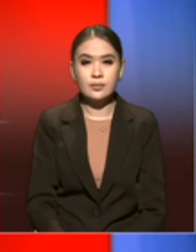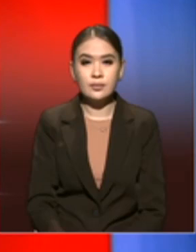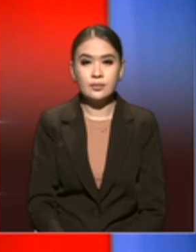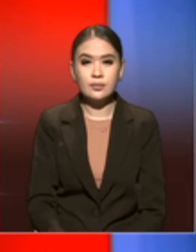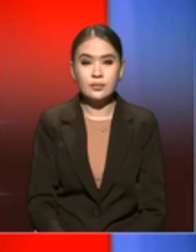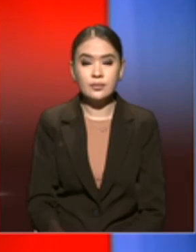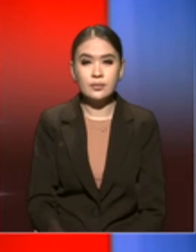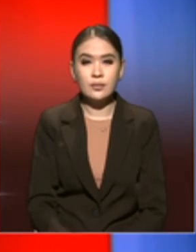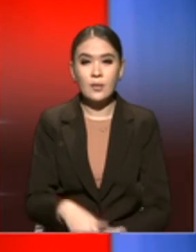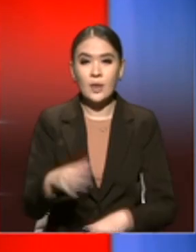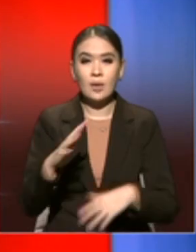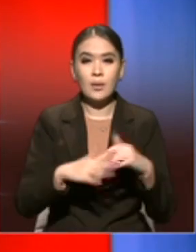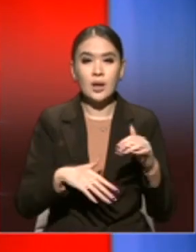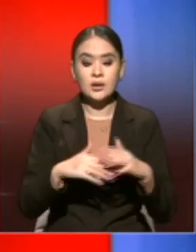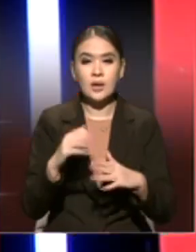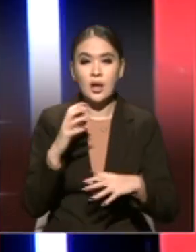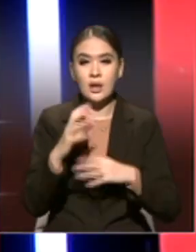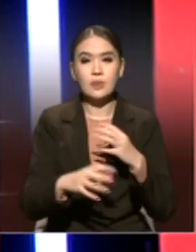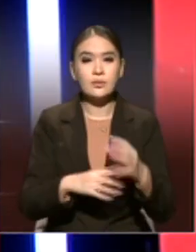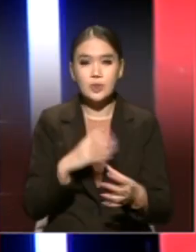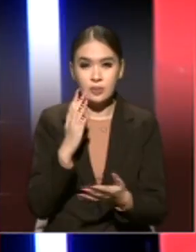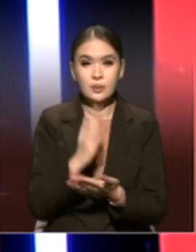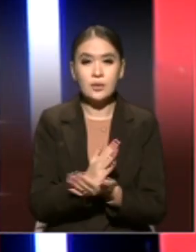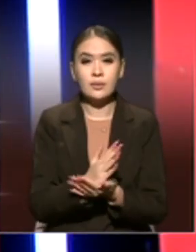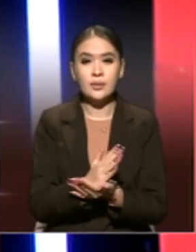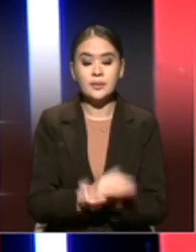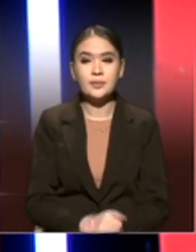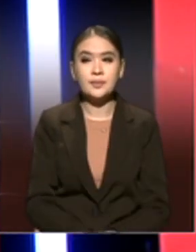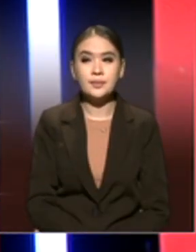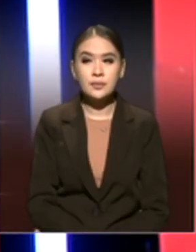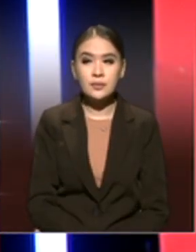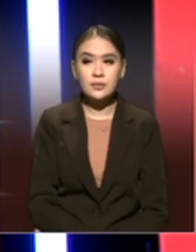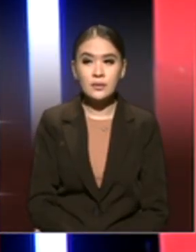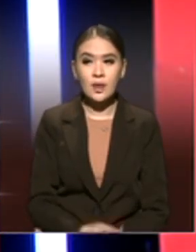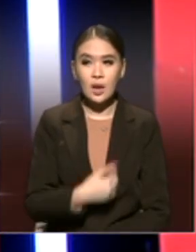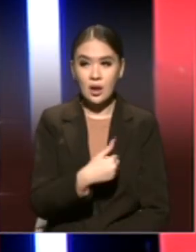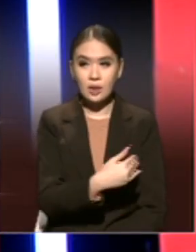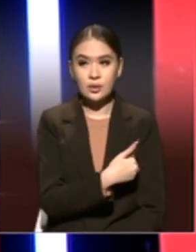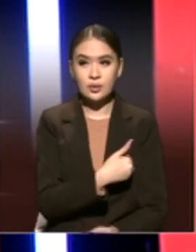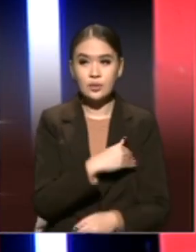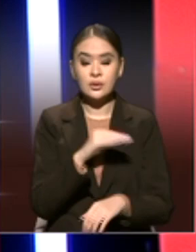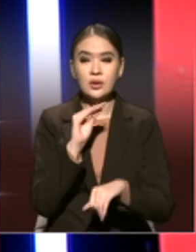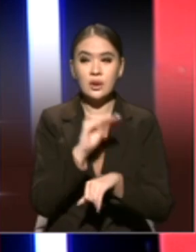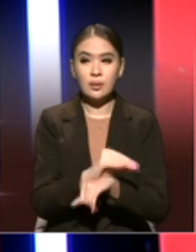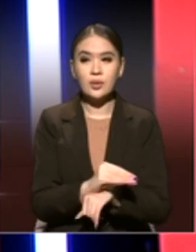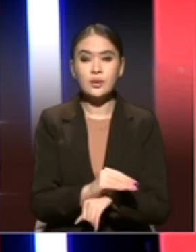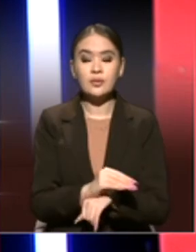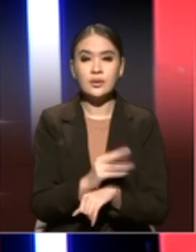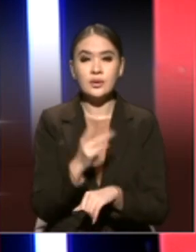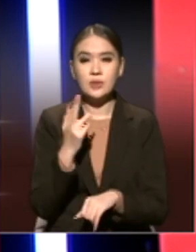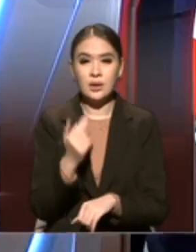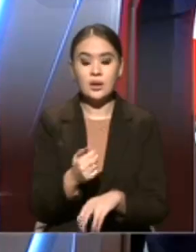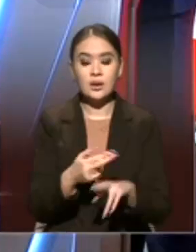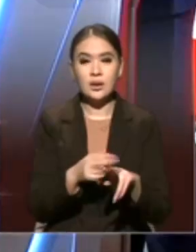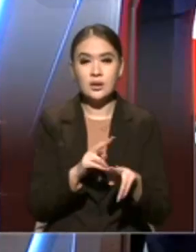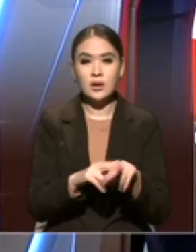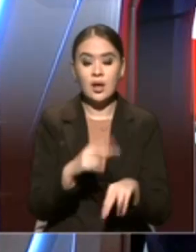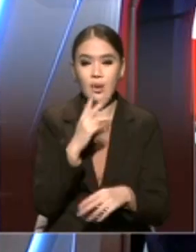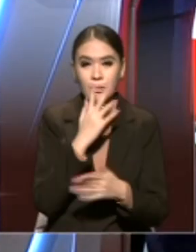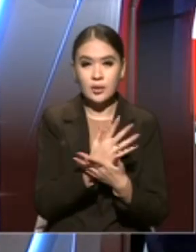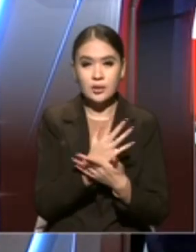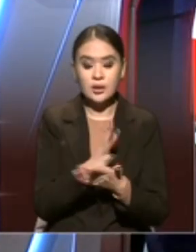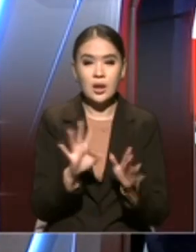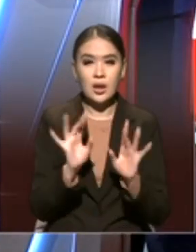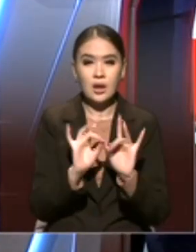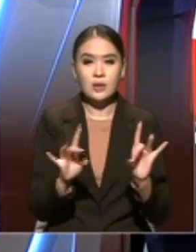Бұндай практика әлемде бар ма? Мен мына қосқым келеді. Әрине, әріптестерім баяндап жатыр.